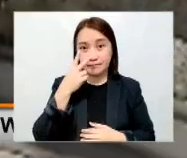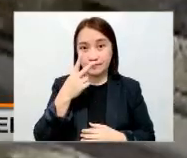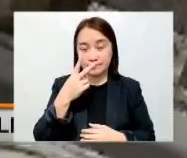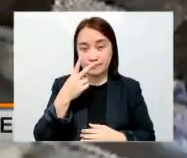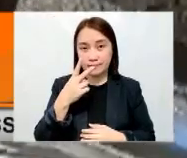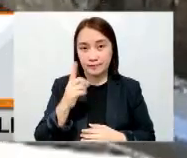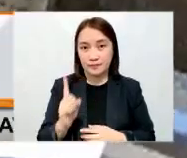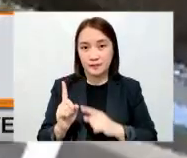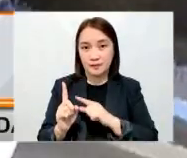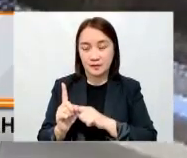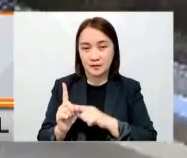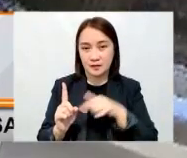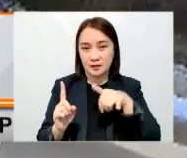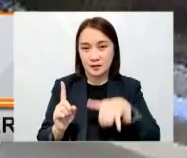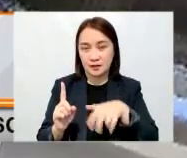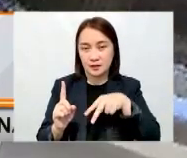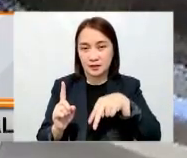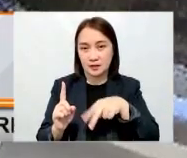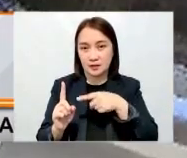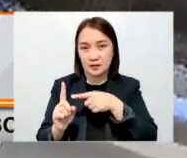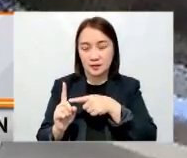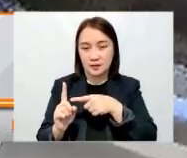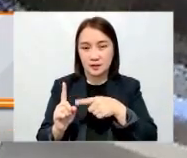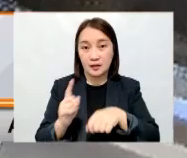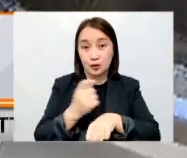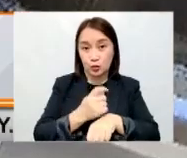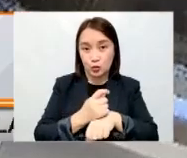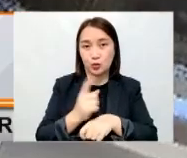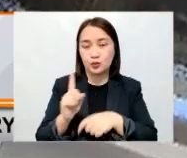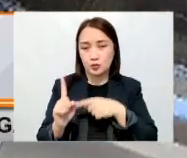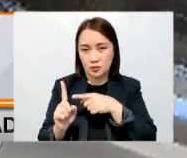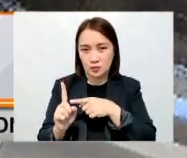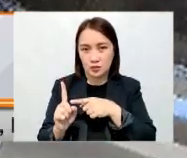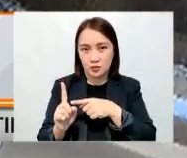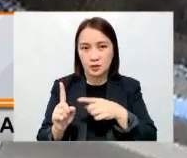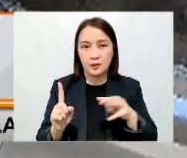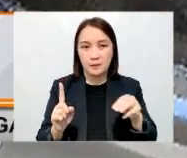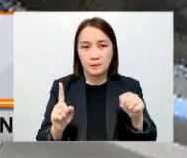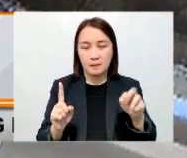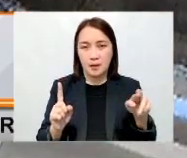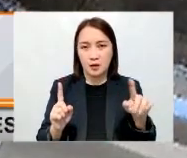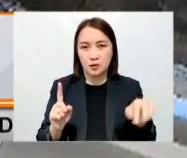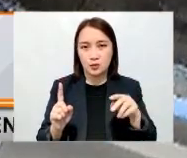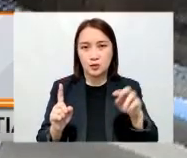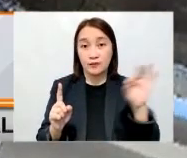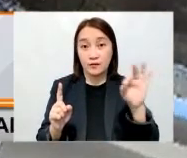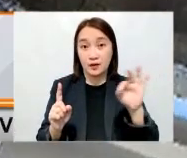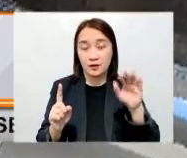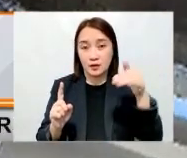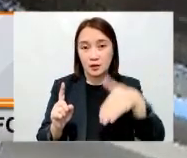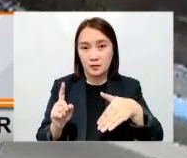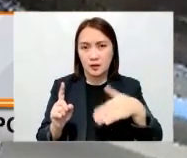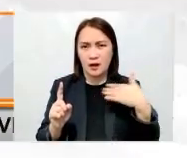Nakatambay lang sa eskinita sa Tondo, Maynila ang lalaking ito na kinilalang si Marjun Santowa Biyernes ng gabi. Maya-maya marinig na lang ang isang